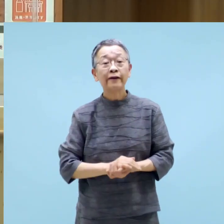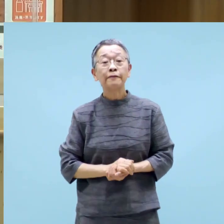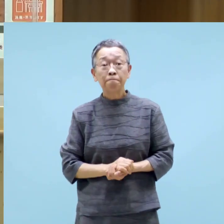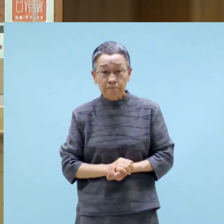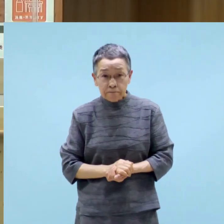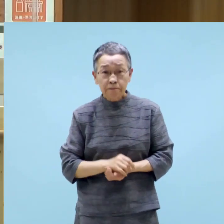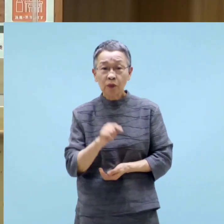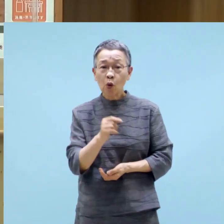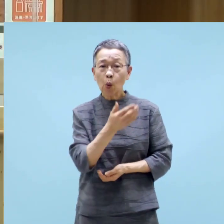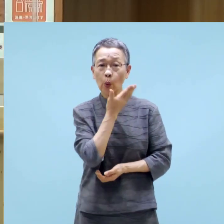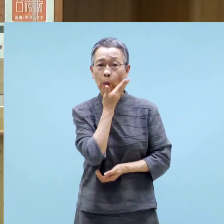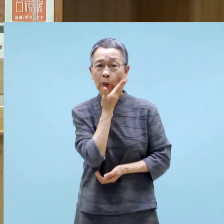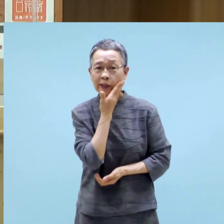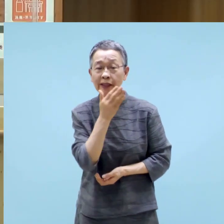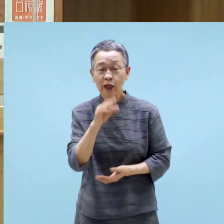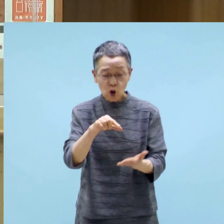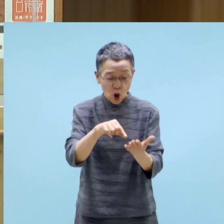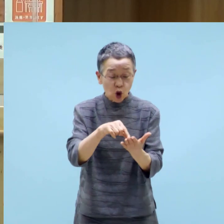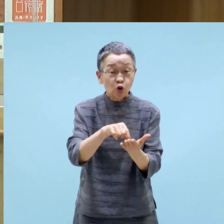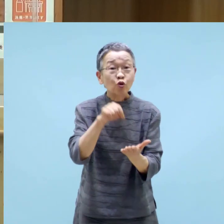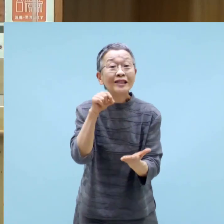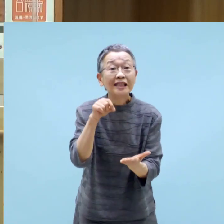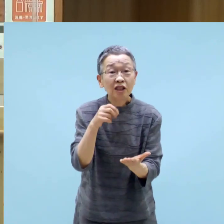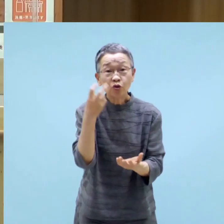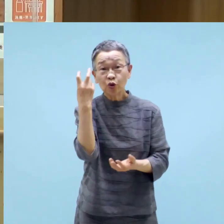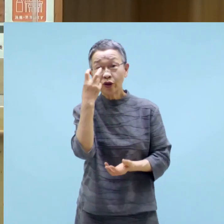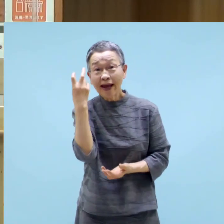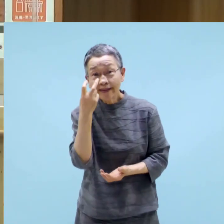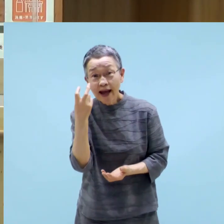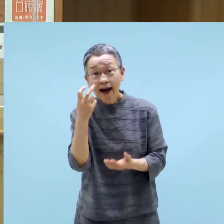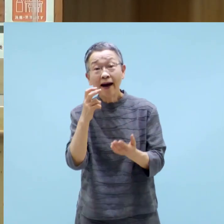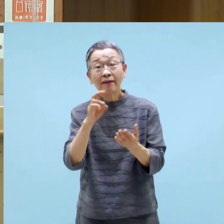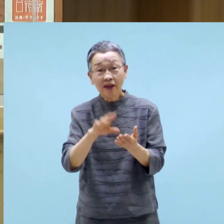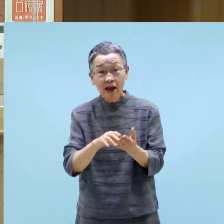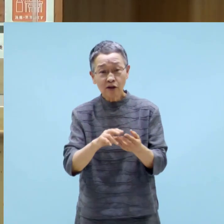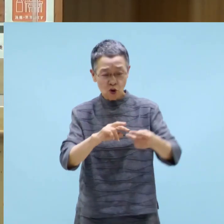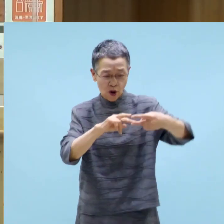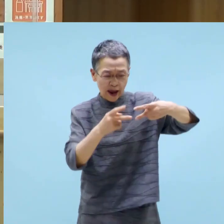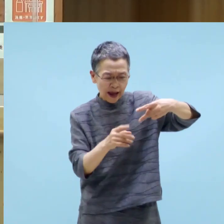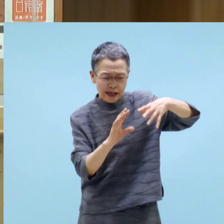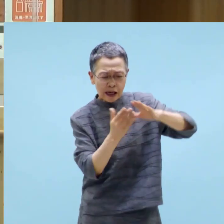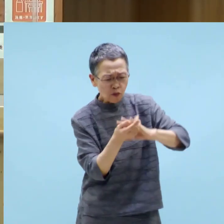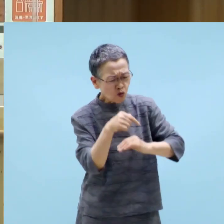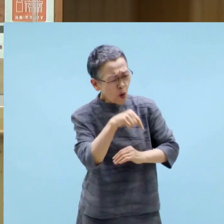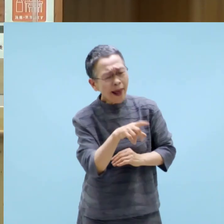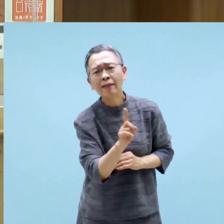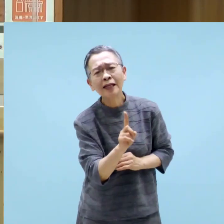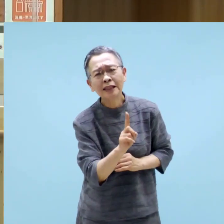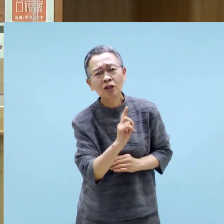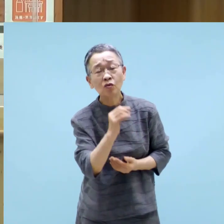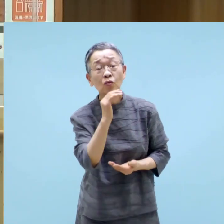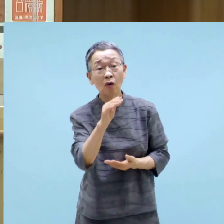ども、スクリーニング検査で、どの変異株かわからないんですが、とりあえずスクリーニングができます。で、